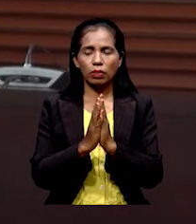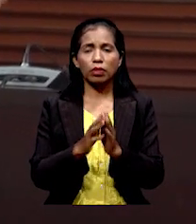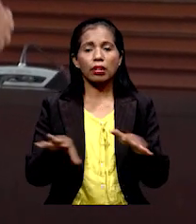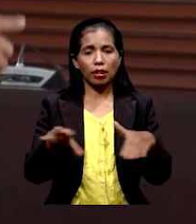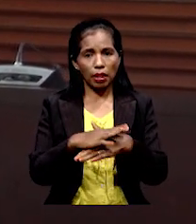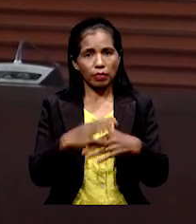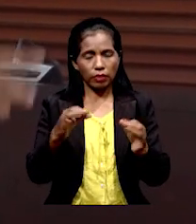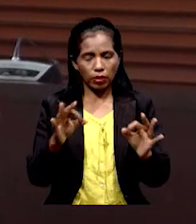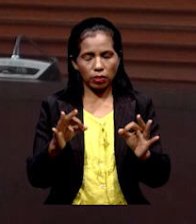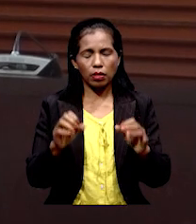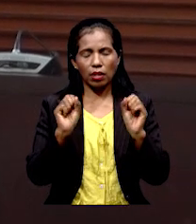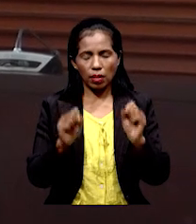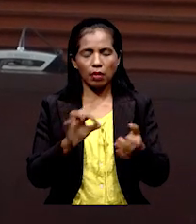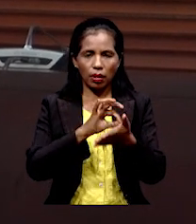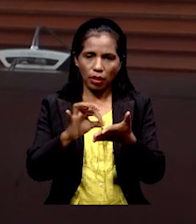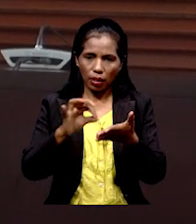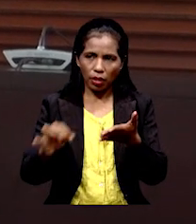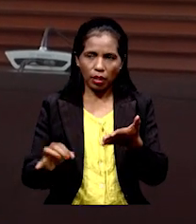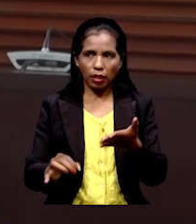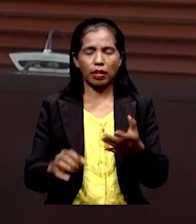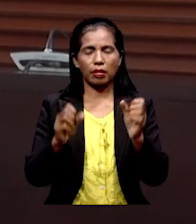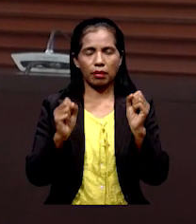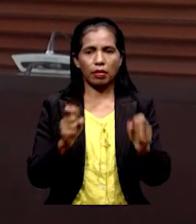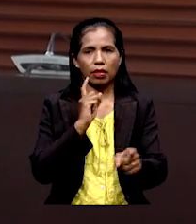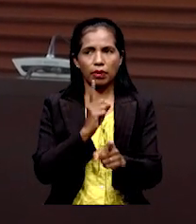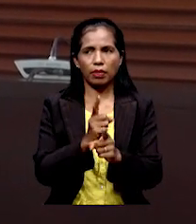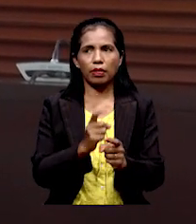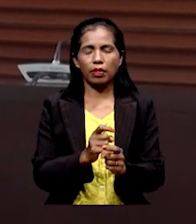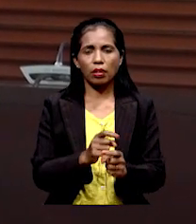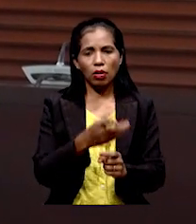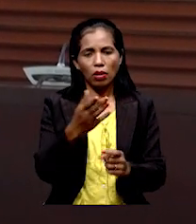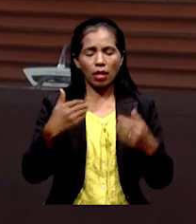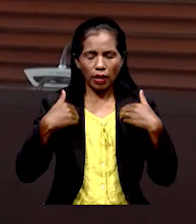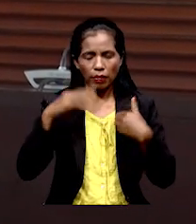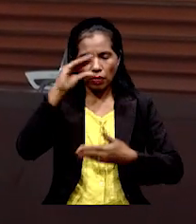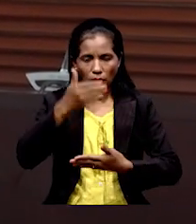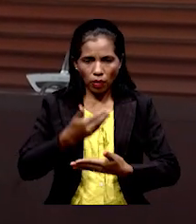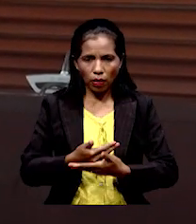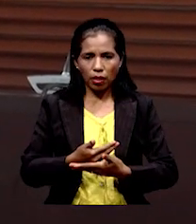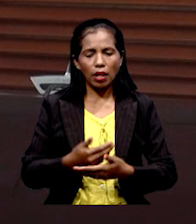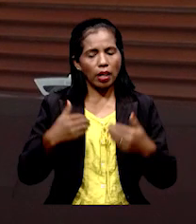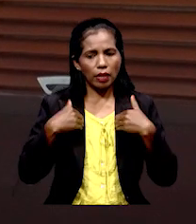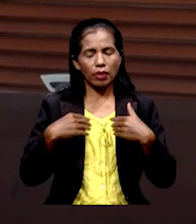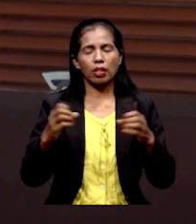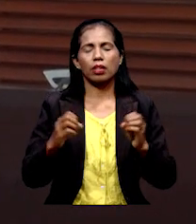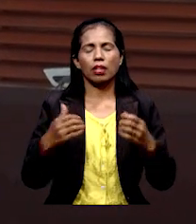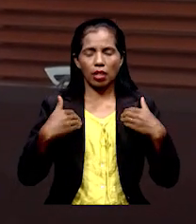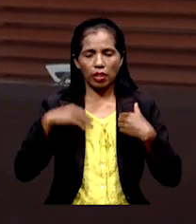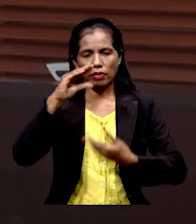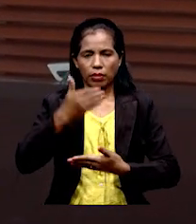presiden harus hotel, atau tidak kalau kawin ini adalah dalam musmaya, itu buat hewan karena ada hal yang hewan lain, atau ini kalau hewan lain dalam